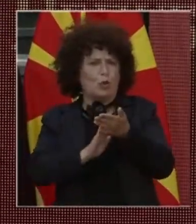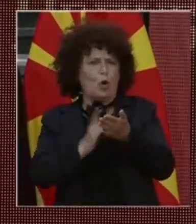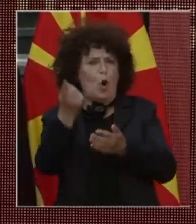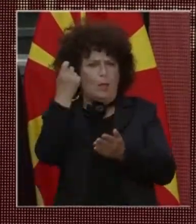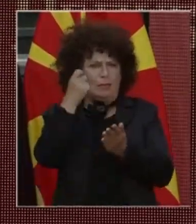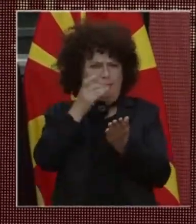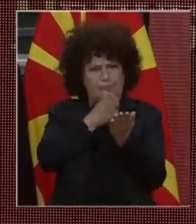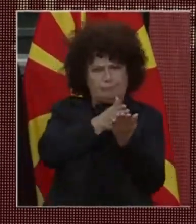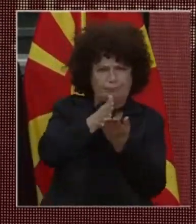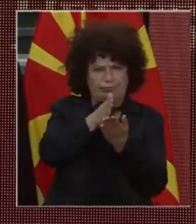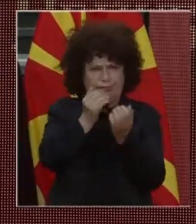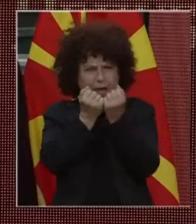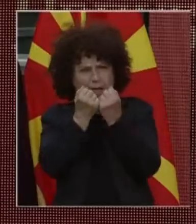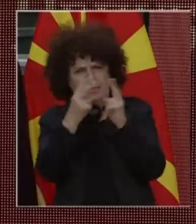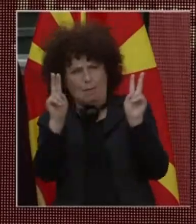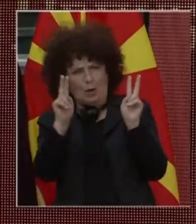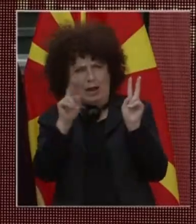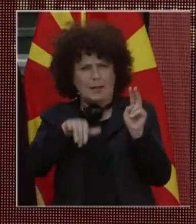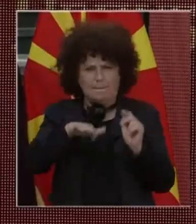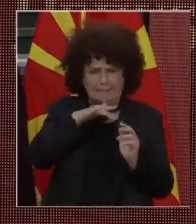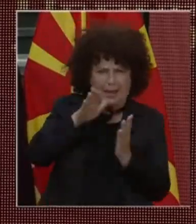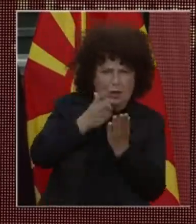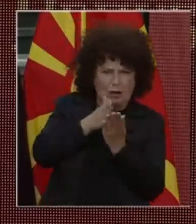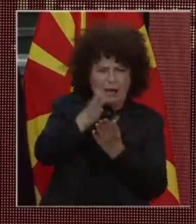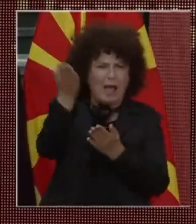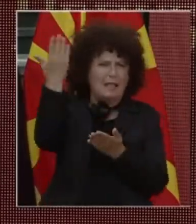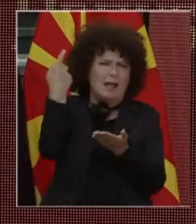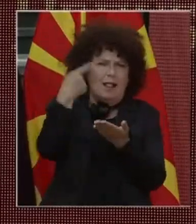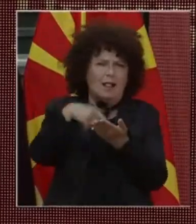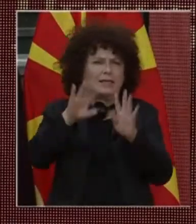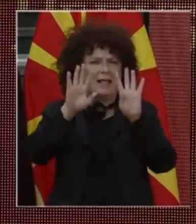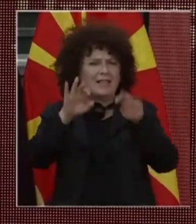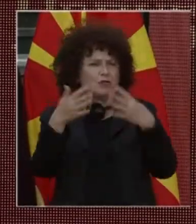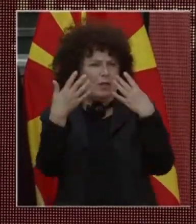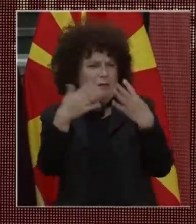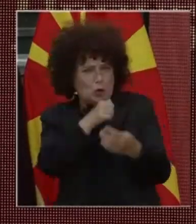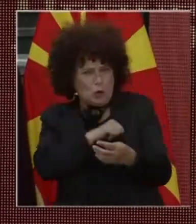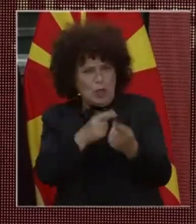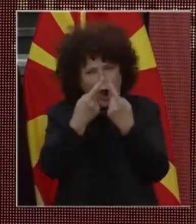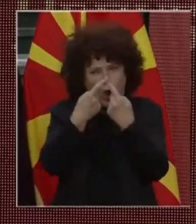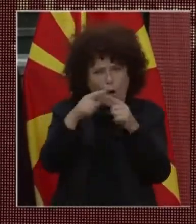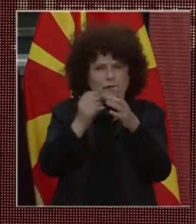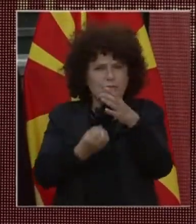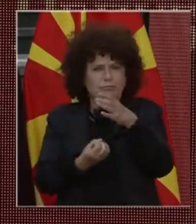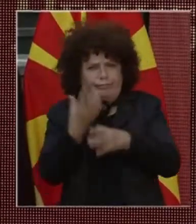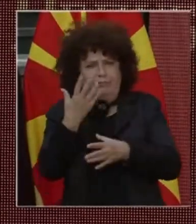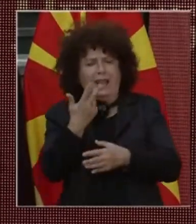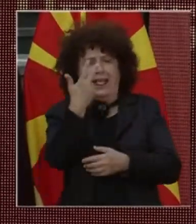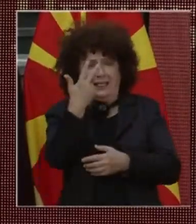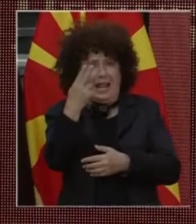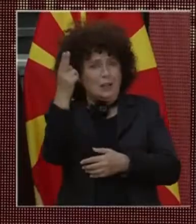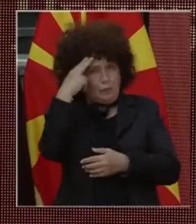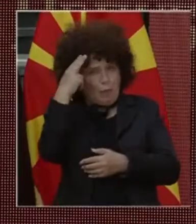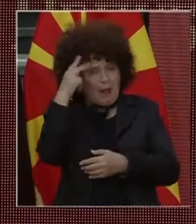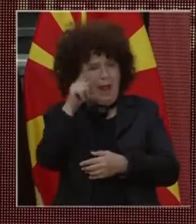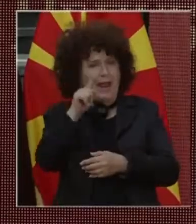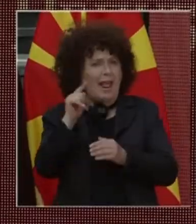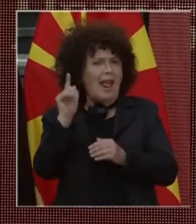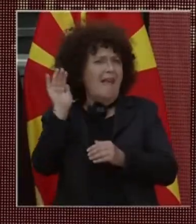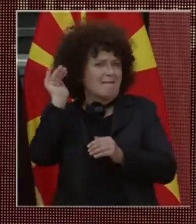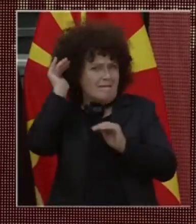од процесот на демократизација кај нас во раните 90-ти, освен оформувањето на трите споменати гранки на